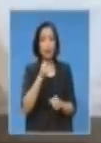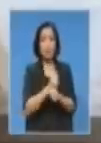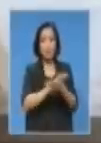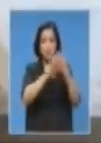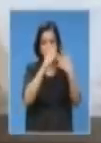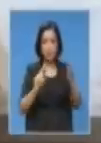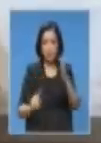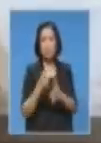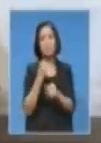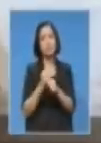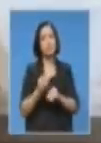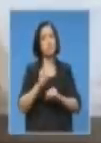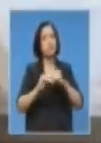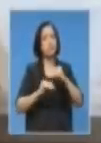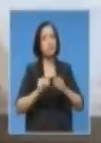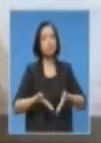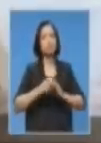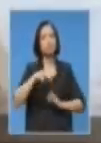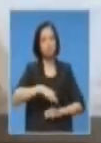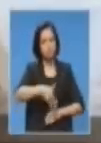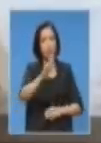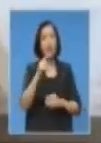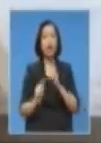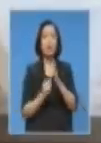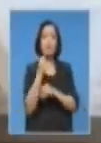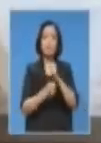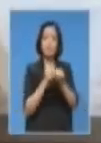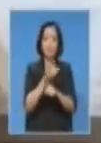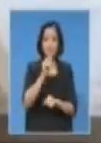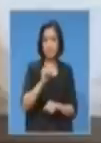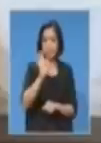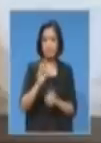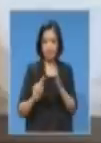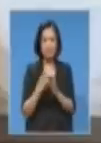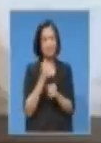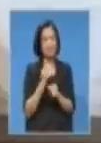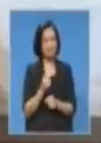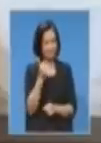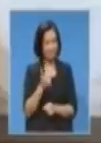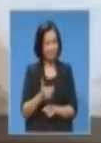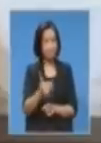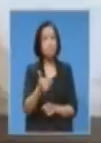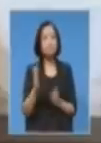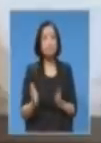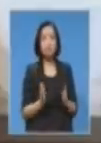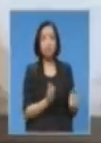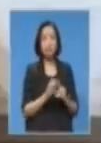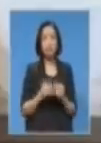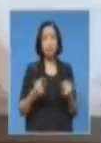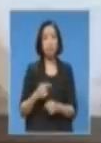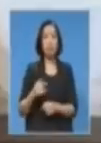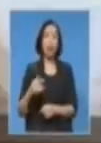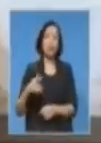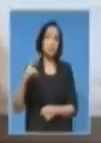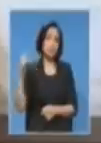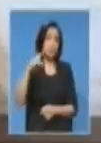ถดําเนินการได้ทันทีโดยคาดว่าปี59เป็นต้นไปจะสามารถเริ่มงานนี้ได้ครับในส่วนที่เป็นสนามบินอุตภ